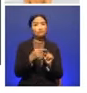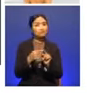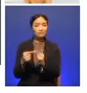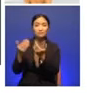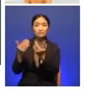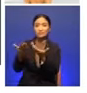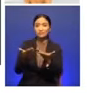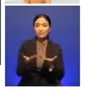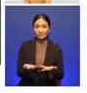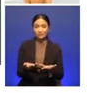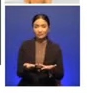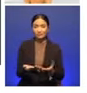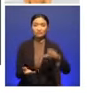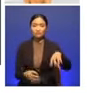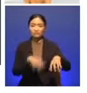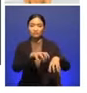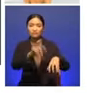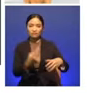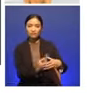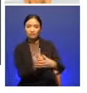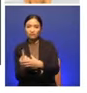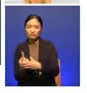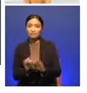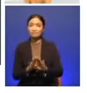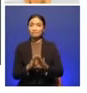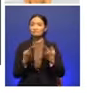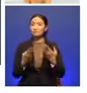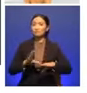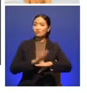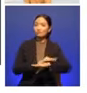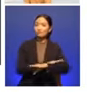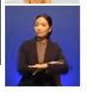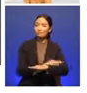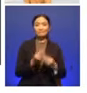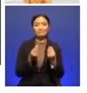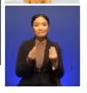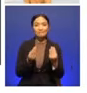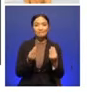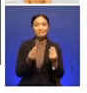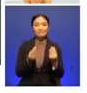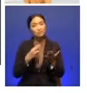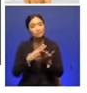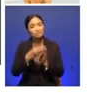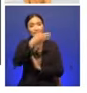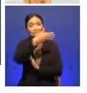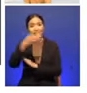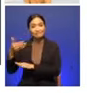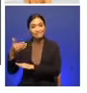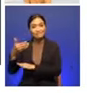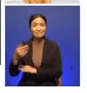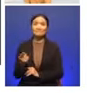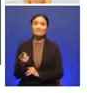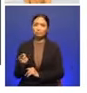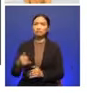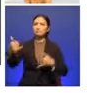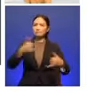เครือข่ายที่ผมทำงานด้วยเนี่ยไปเปิดให้นวดนะครับให้กับนักวิชาการนานาชาตินะครับที่มาประ